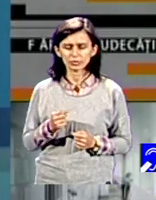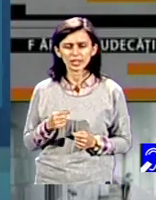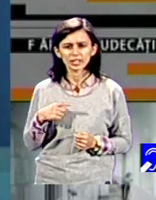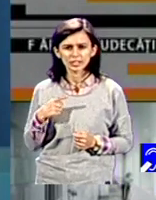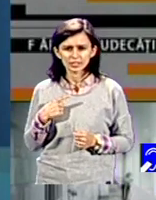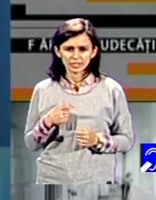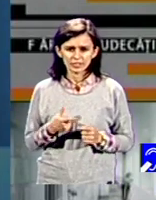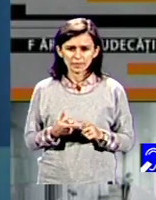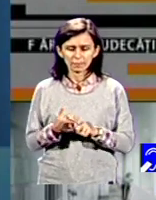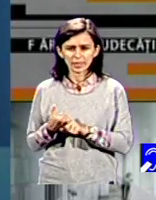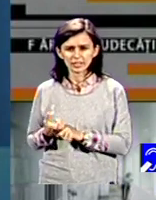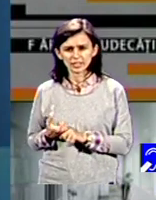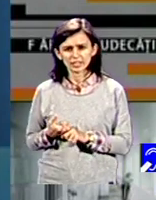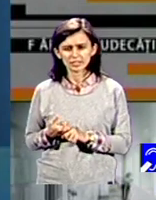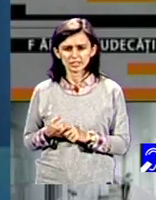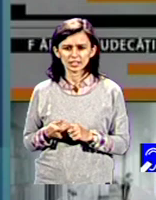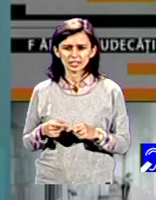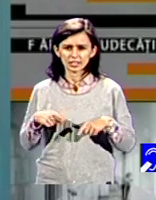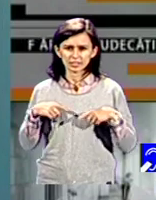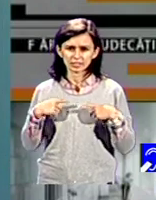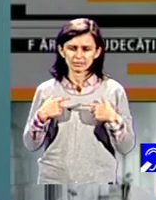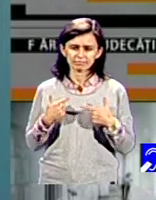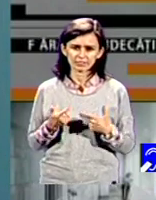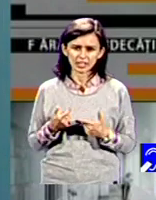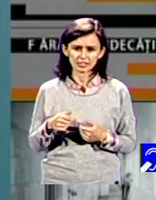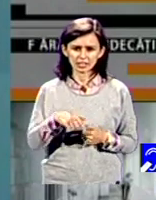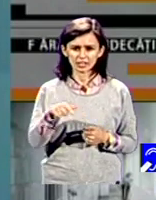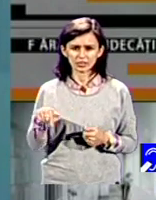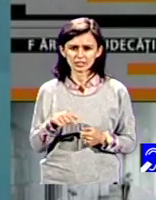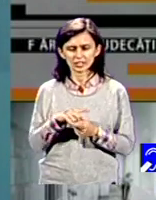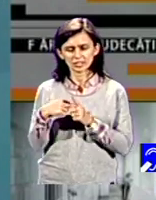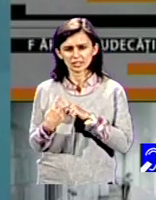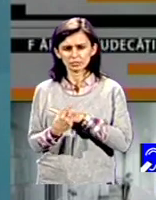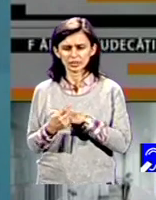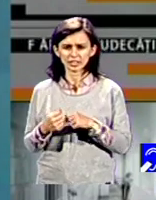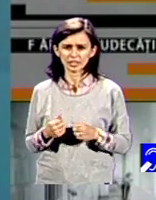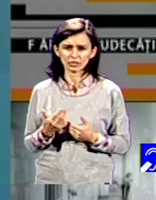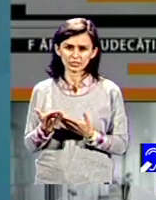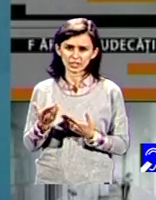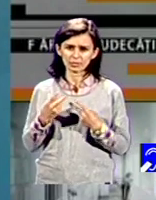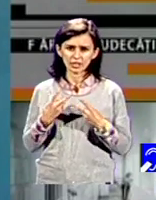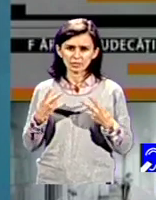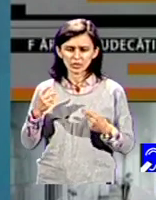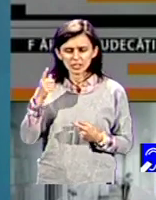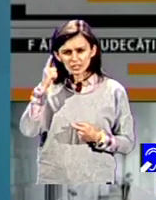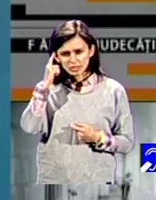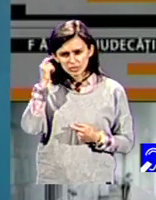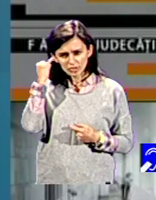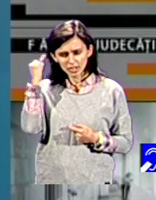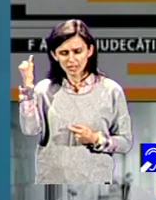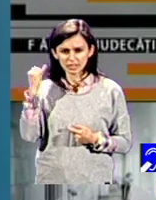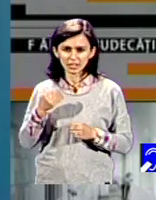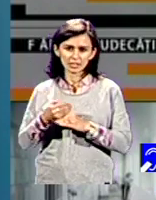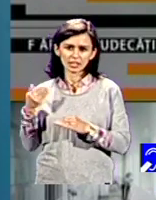în viața noastră seturile de Valori astăzi acordă o importanță admiterii de acum 200 de ani